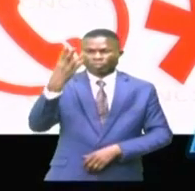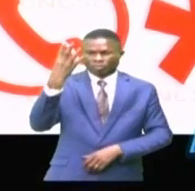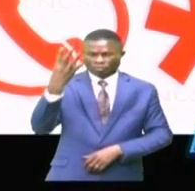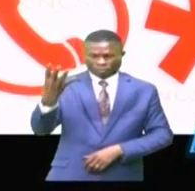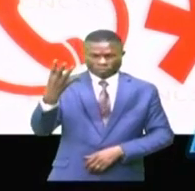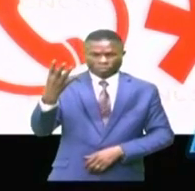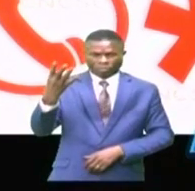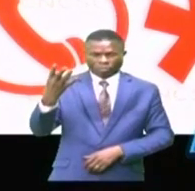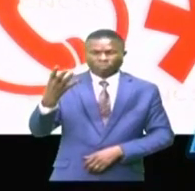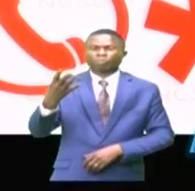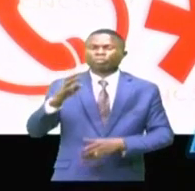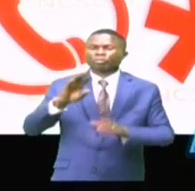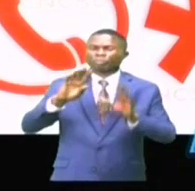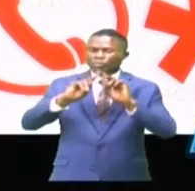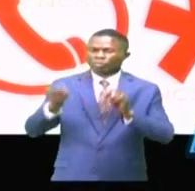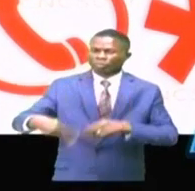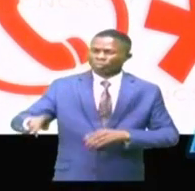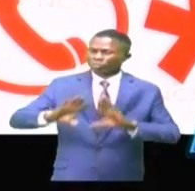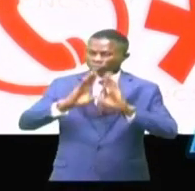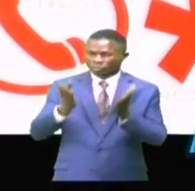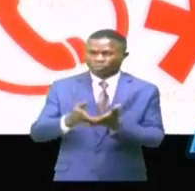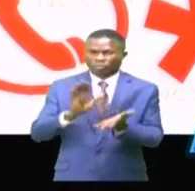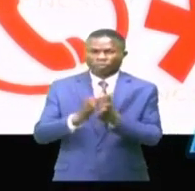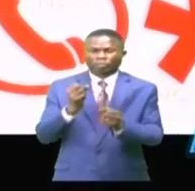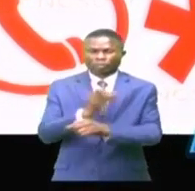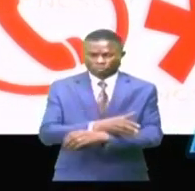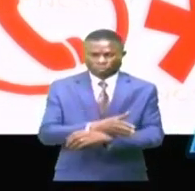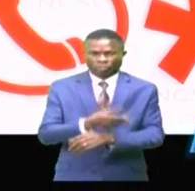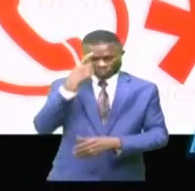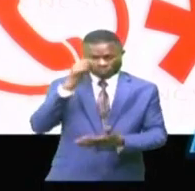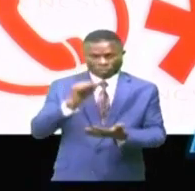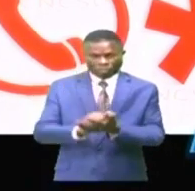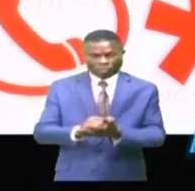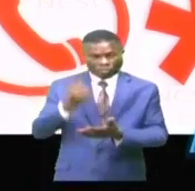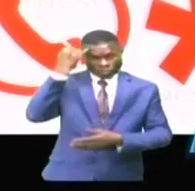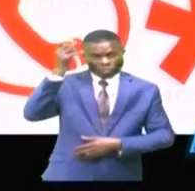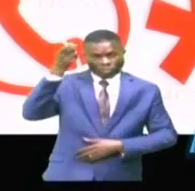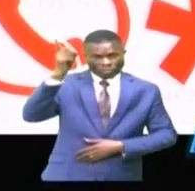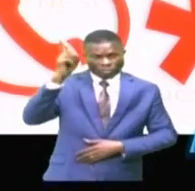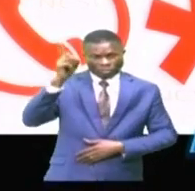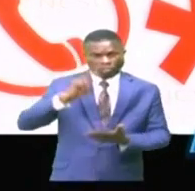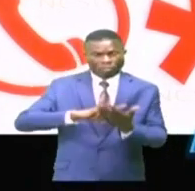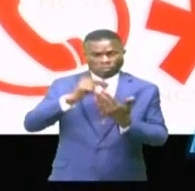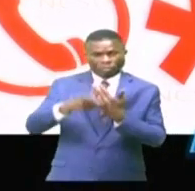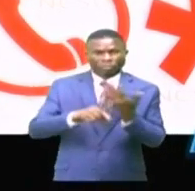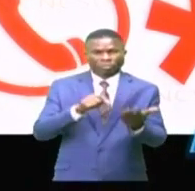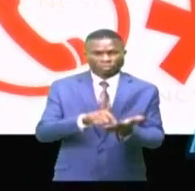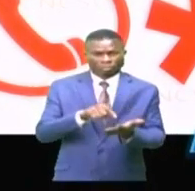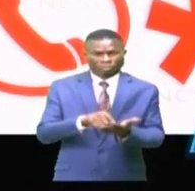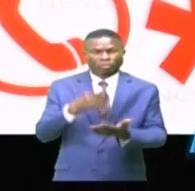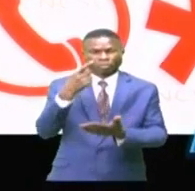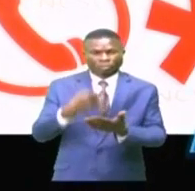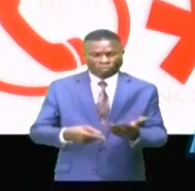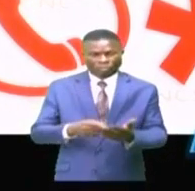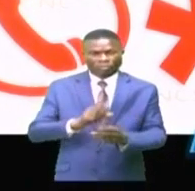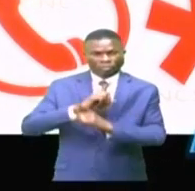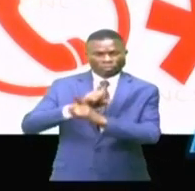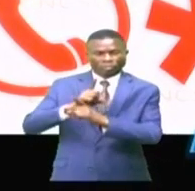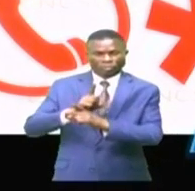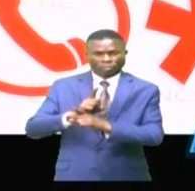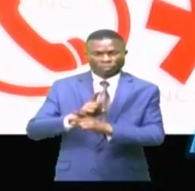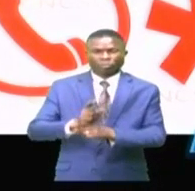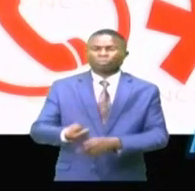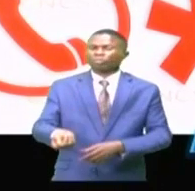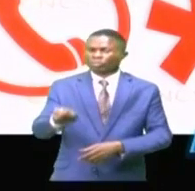l'échelle nationale sera achevée l'objectif fondamental de ce programme et de garantir des soins